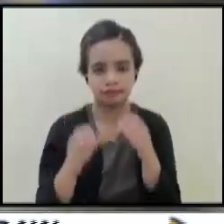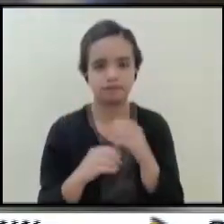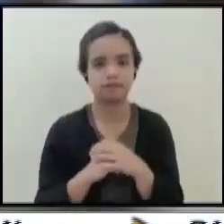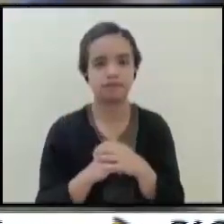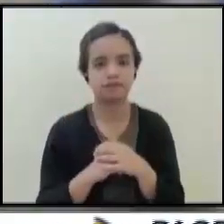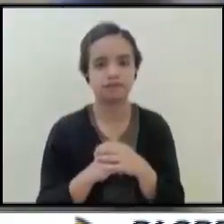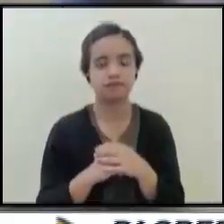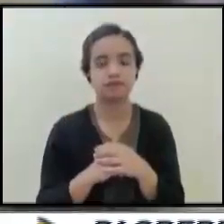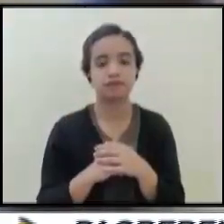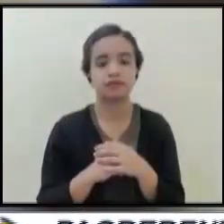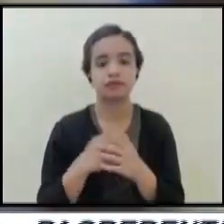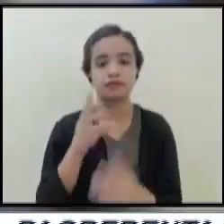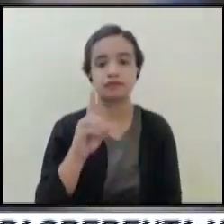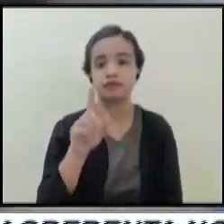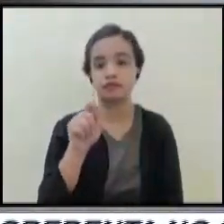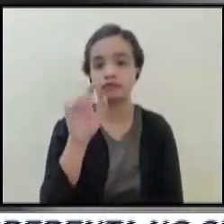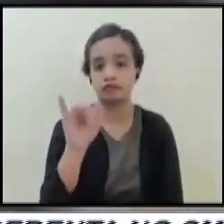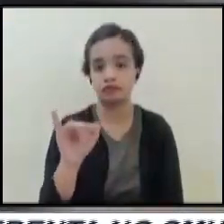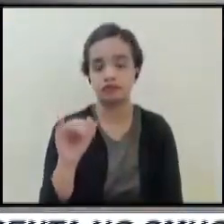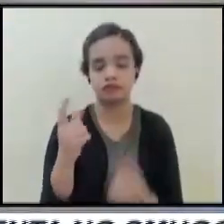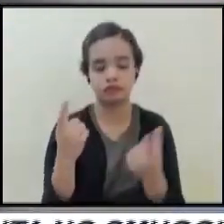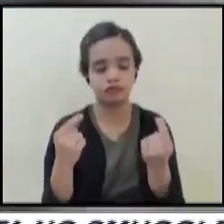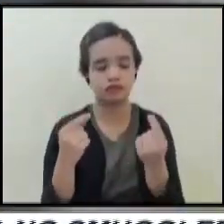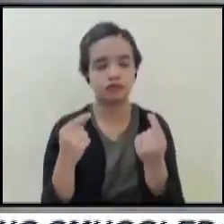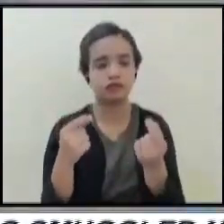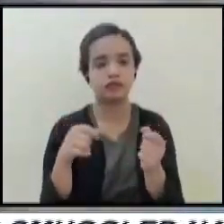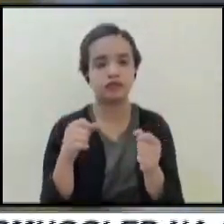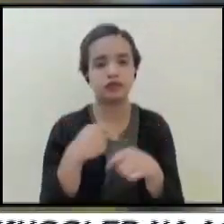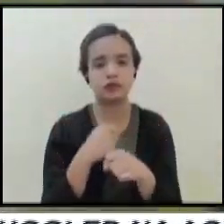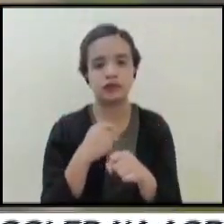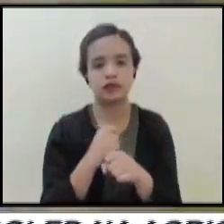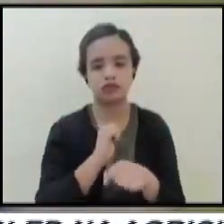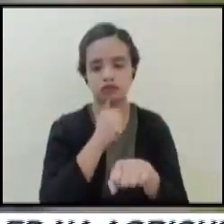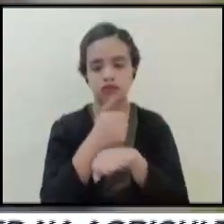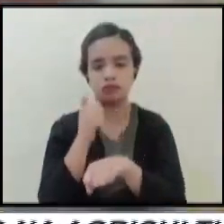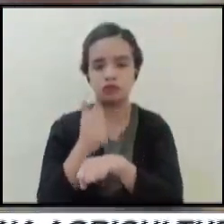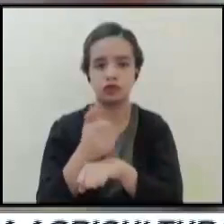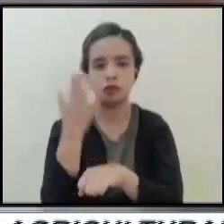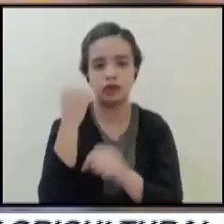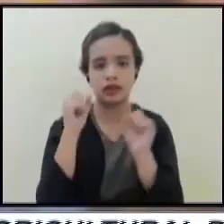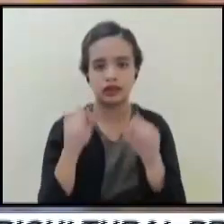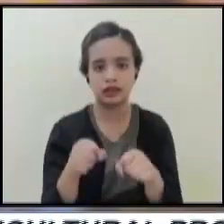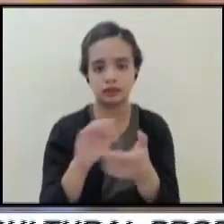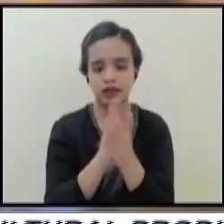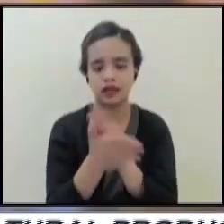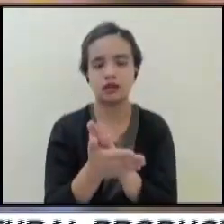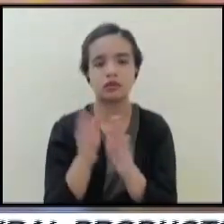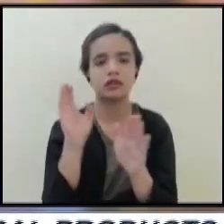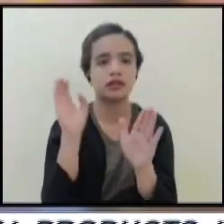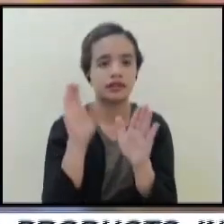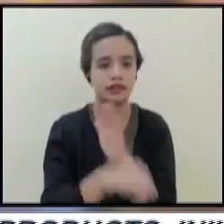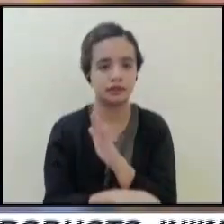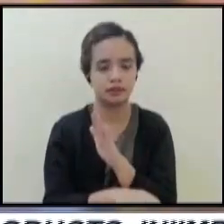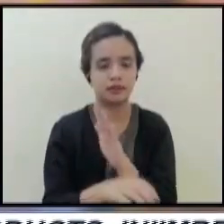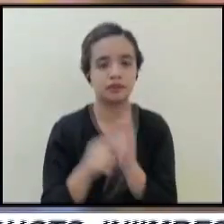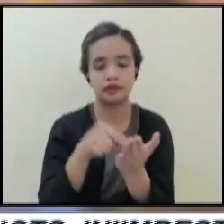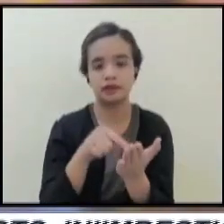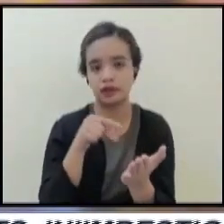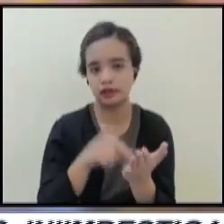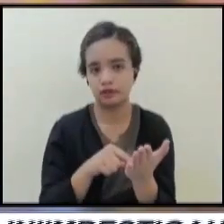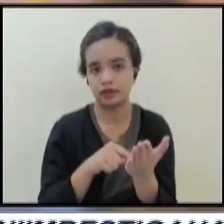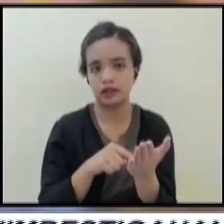ang DTI na bumuo ng mga hakbang upang gawing abot-kaya ang presyo ng mga bilihin alinsunod sa nais ng